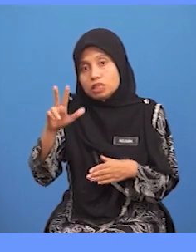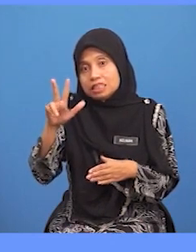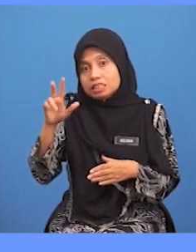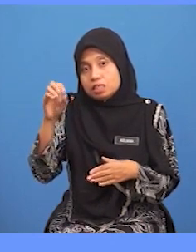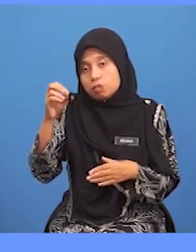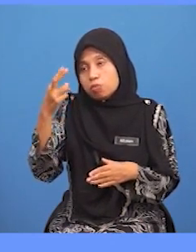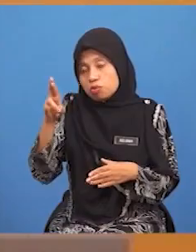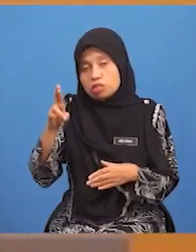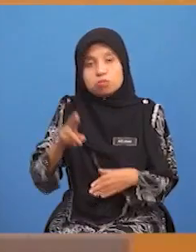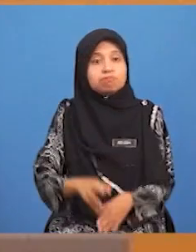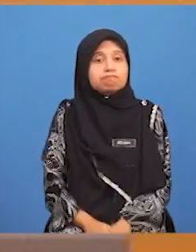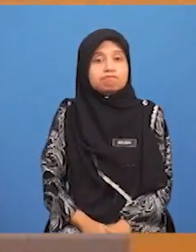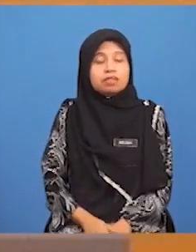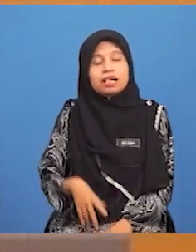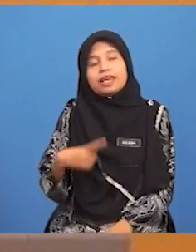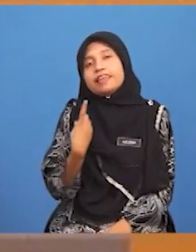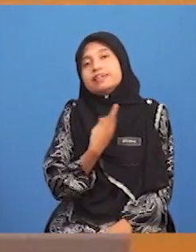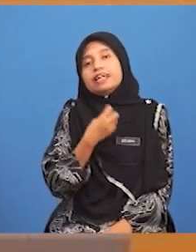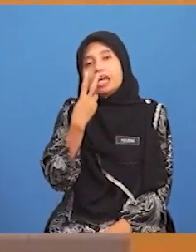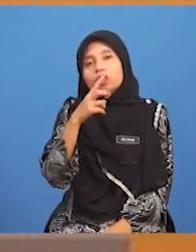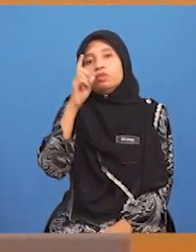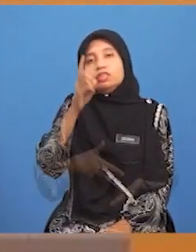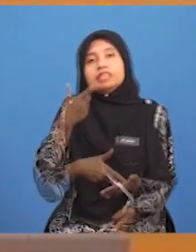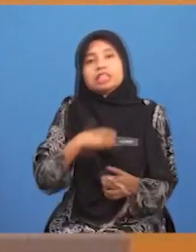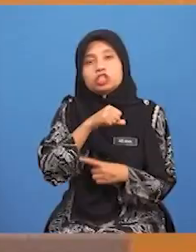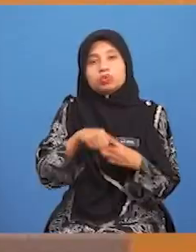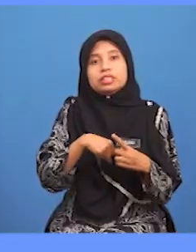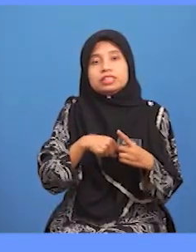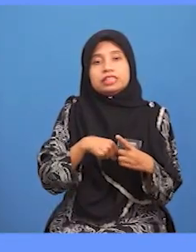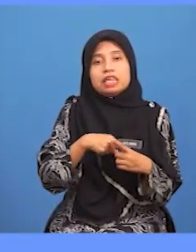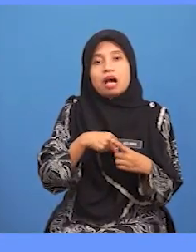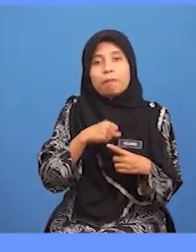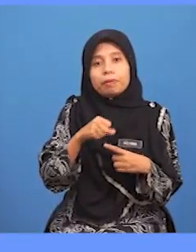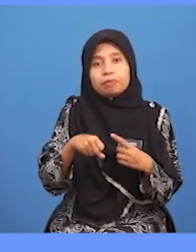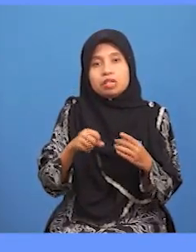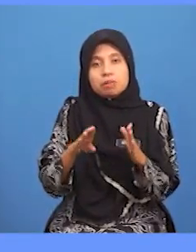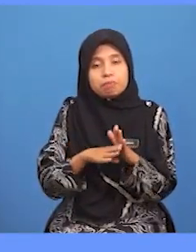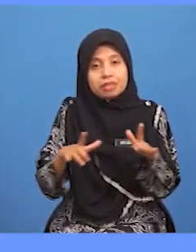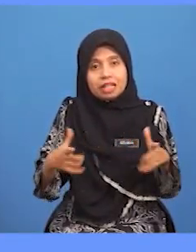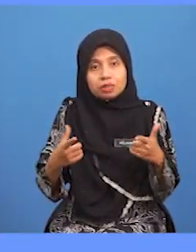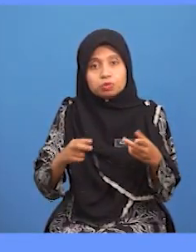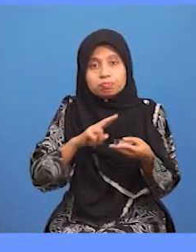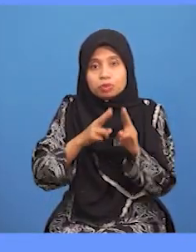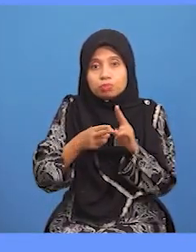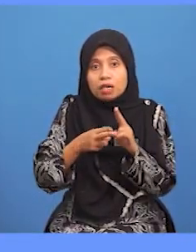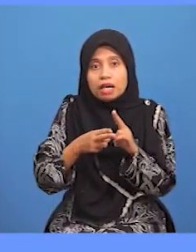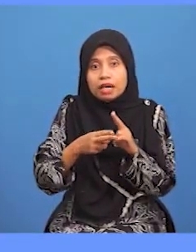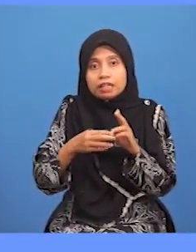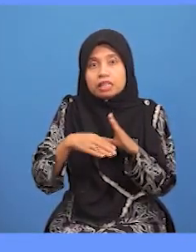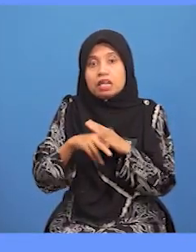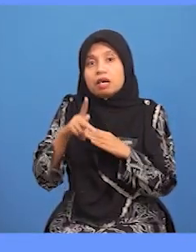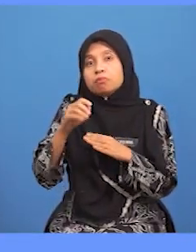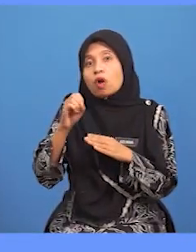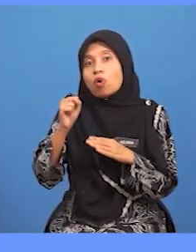40,330 unit. Kita lihat satu lagi situasi apabila berlaku perubahan pada kos